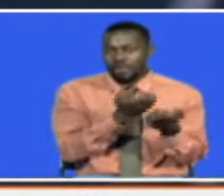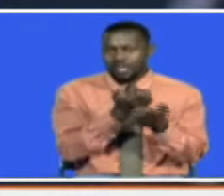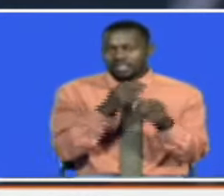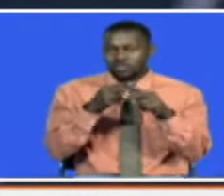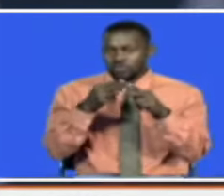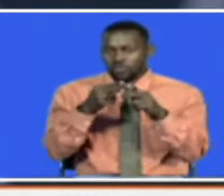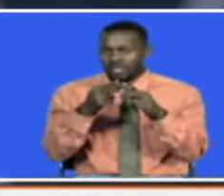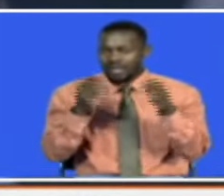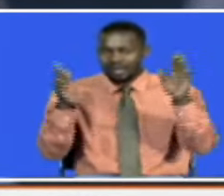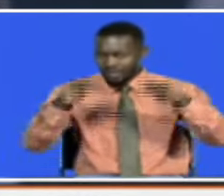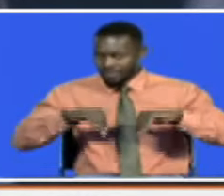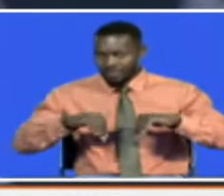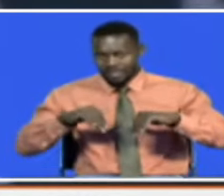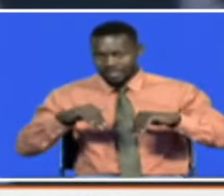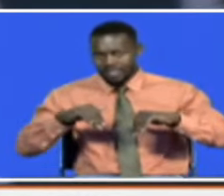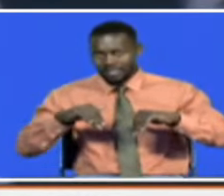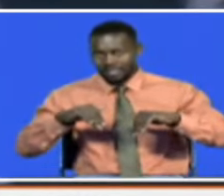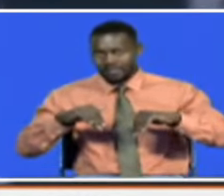economic shutdown.